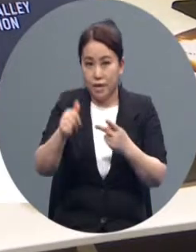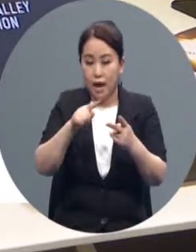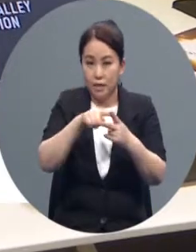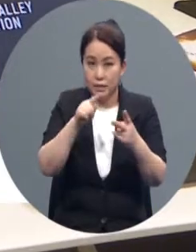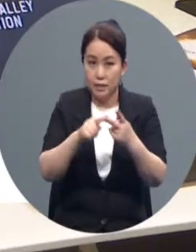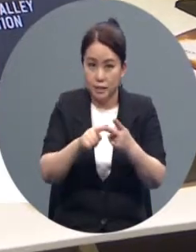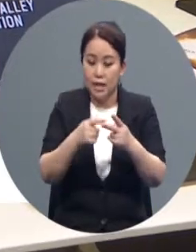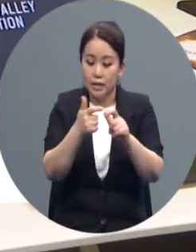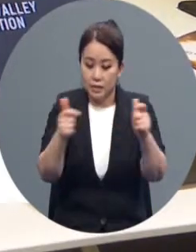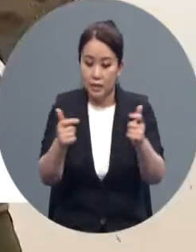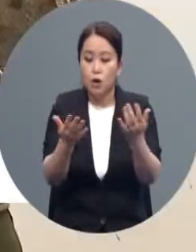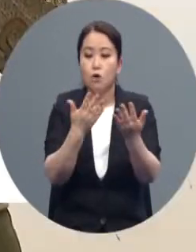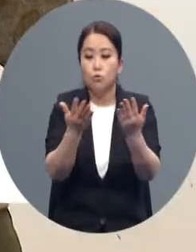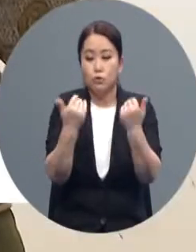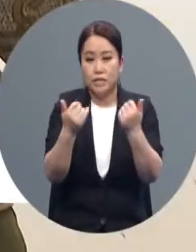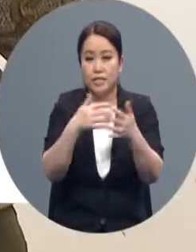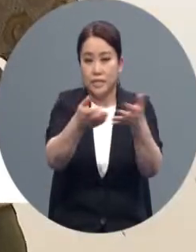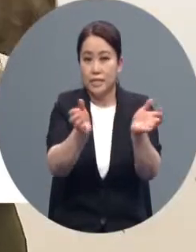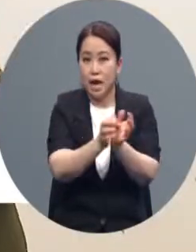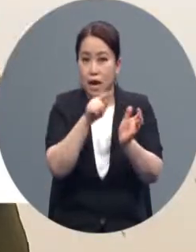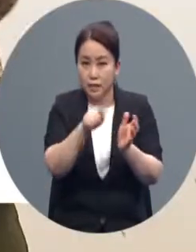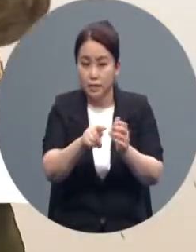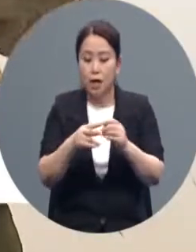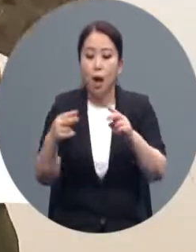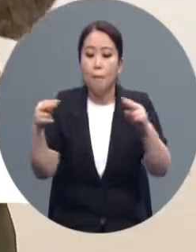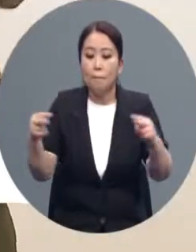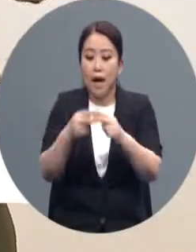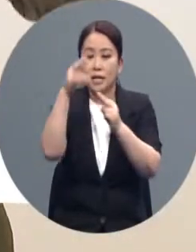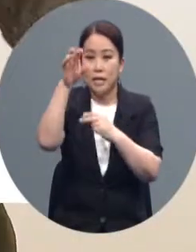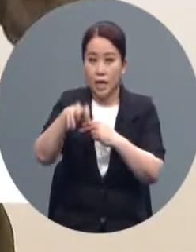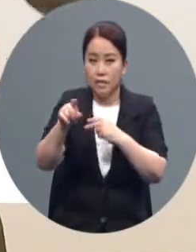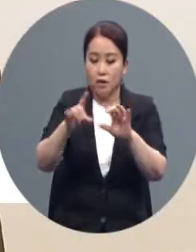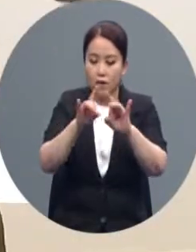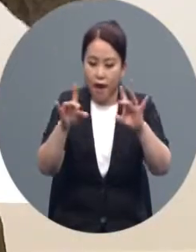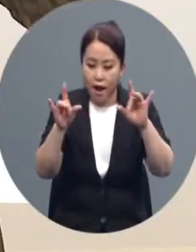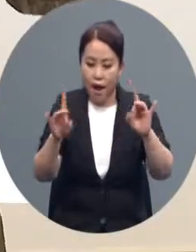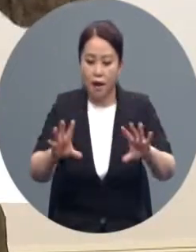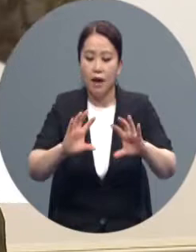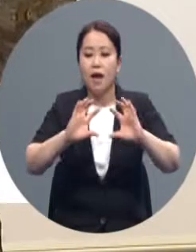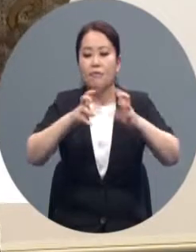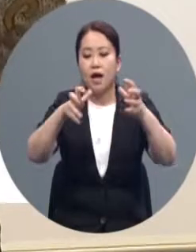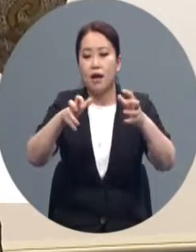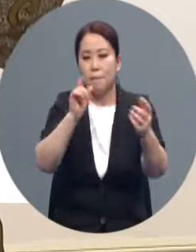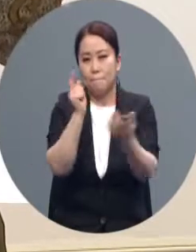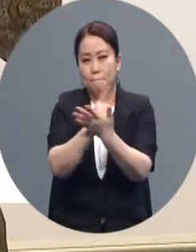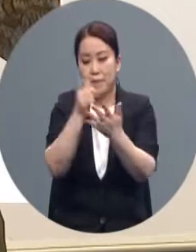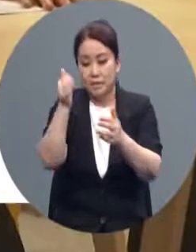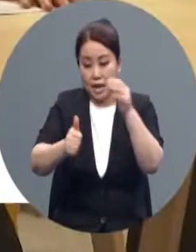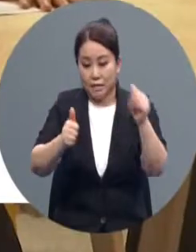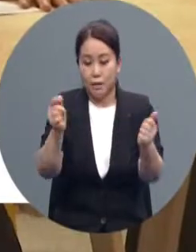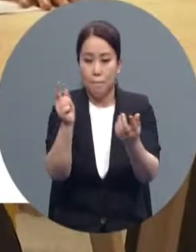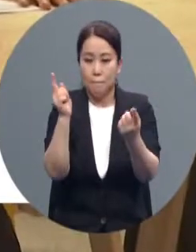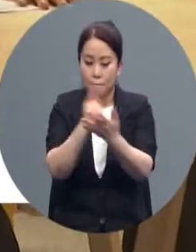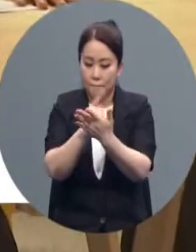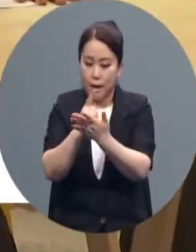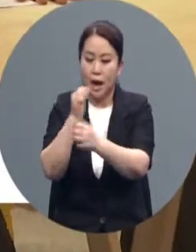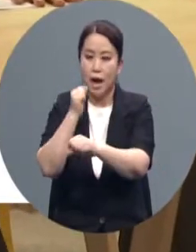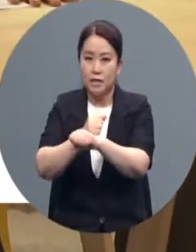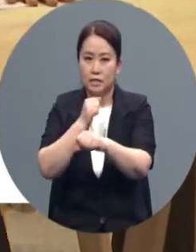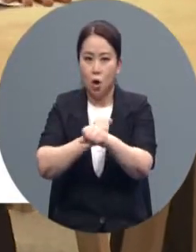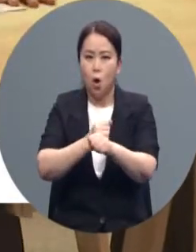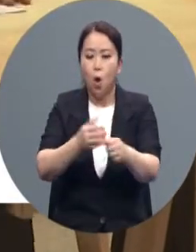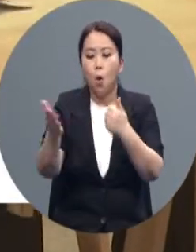총회가 열리는 파리 현지에서 각국 대표들과 만나 지지를 호소하고 2차 PT 자체 리허설을